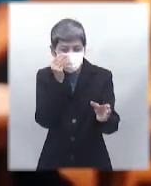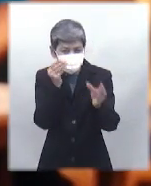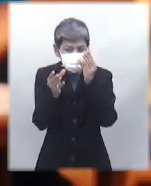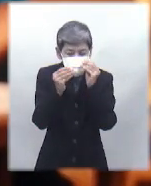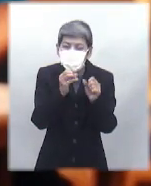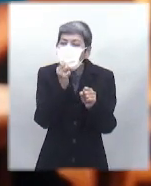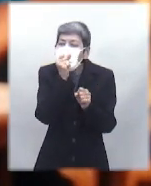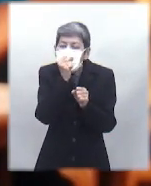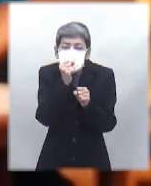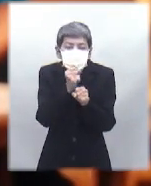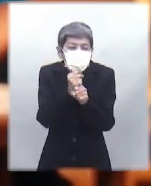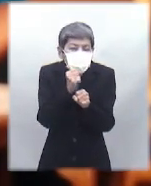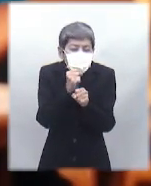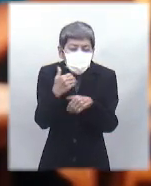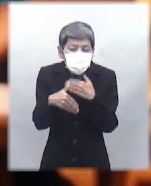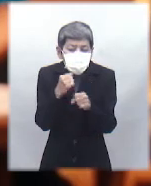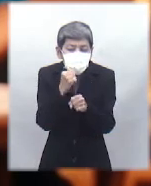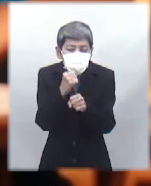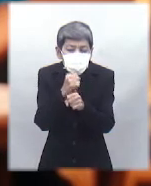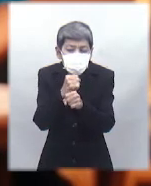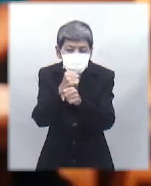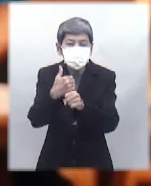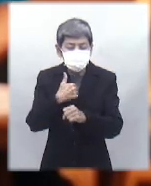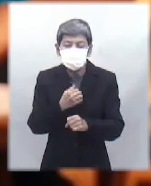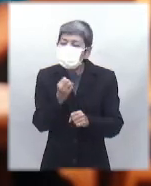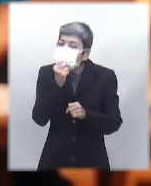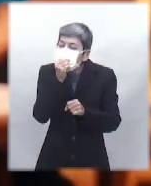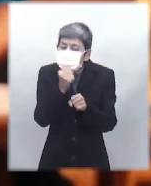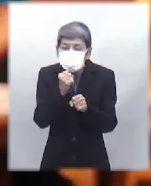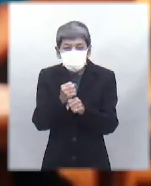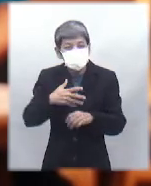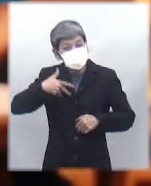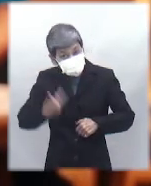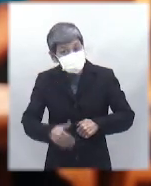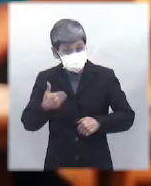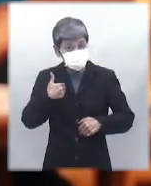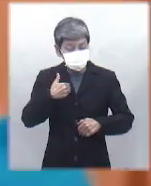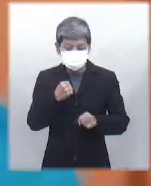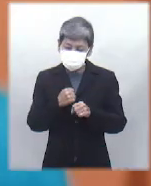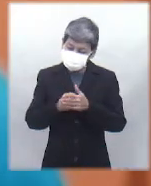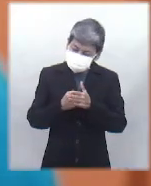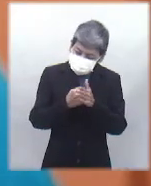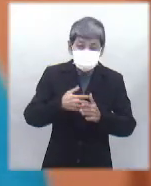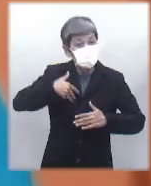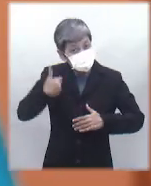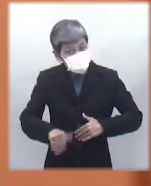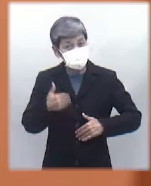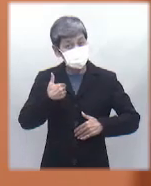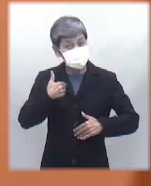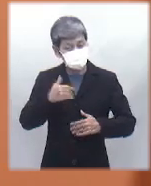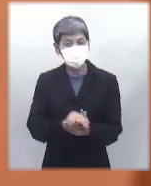ลองถูกลองผิดมาตลอดบางทีมีลองผิดพี่ท้อไหมพี่ใช้ข้อคิดอะไรในการที่จะพัฒนาจิตใจตัวเอง